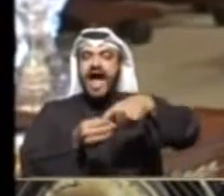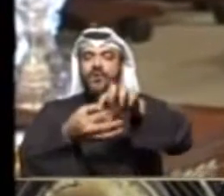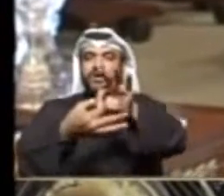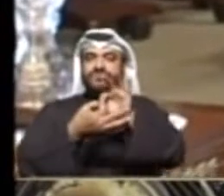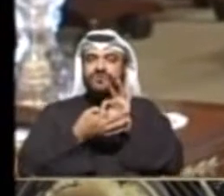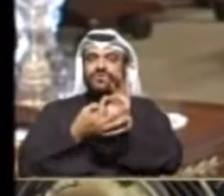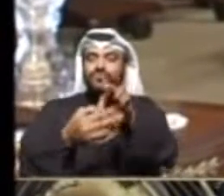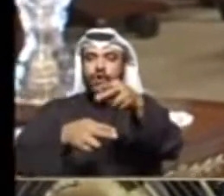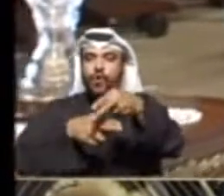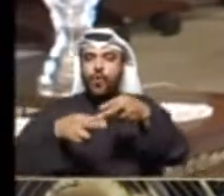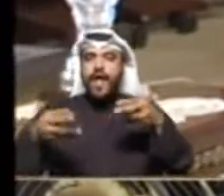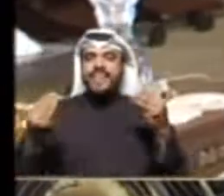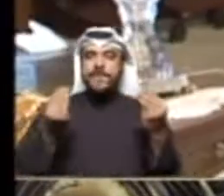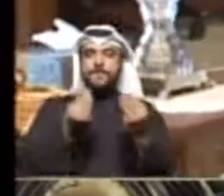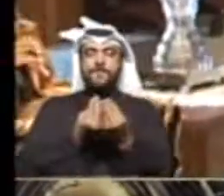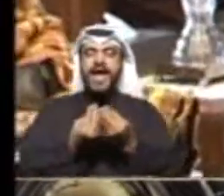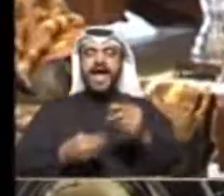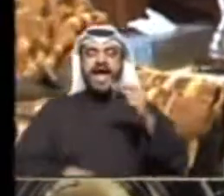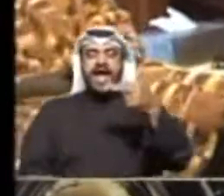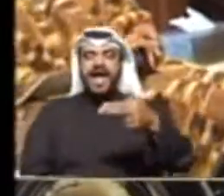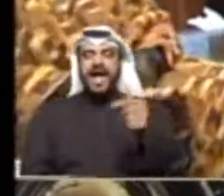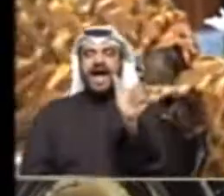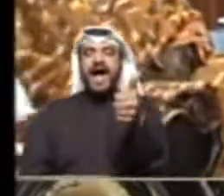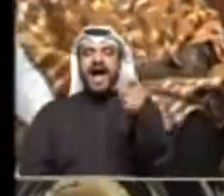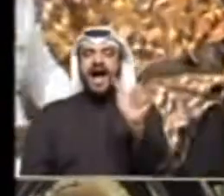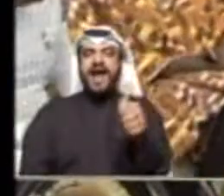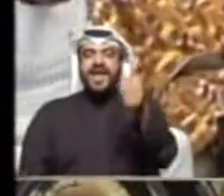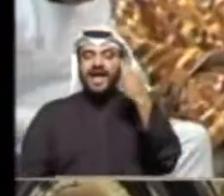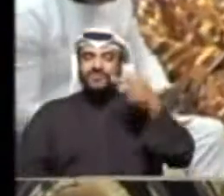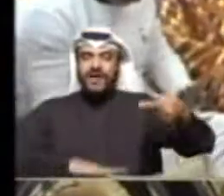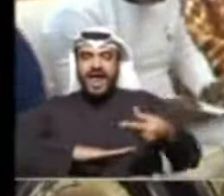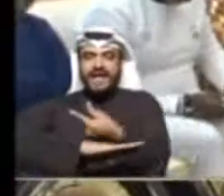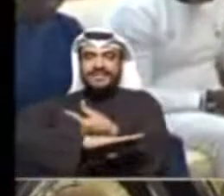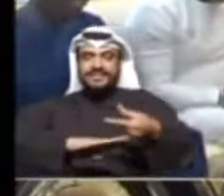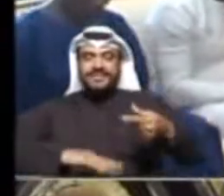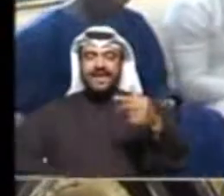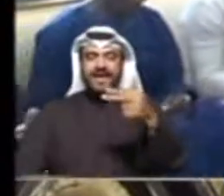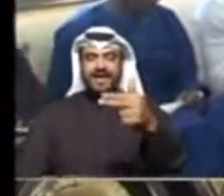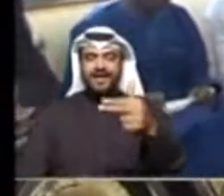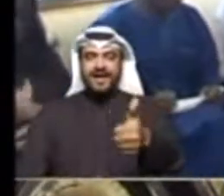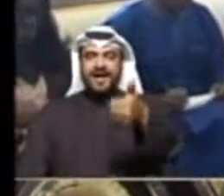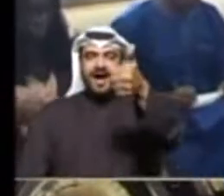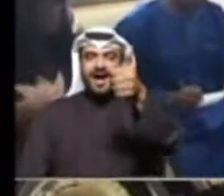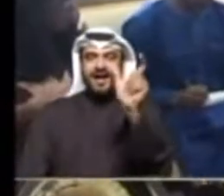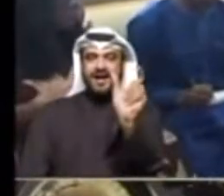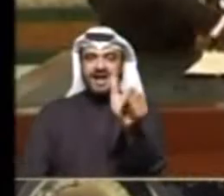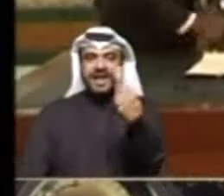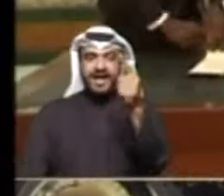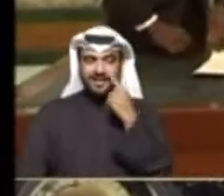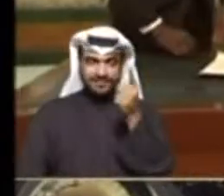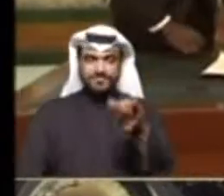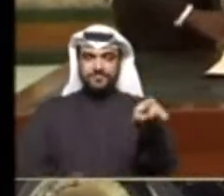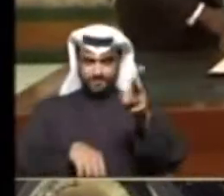تم خلالها بحث سبل تعزيز العلاقات الثنائية القائمة بين البلدين الصديقين في كافة المجالات وعلى مختلف